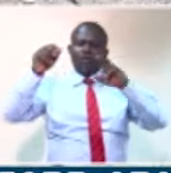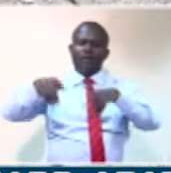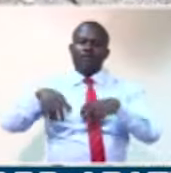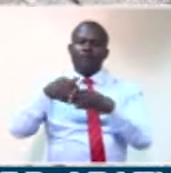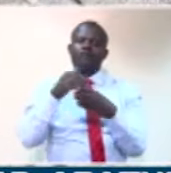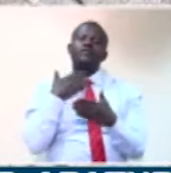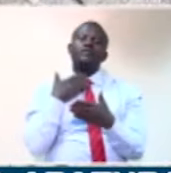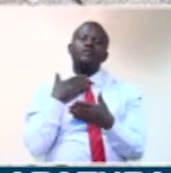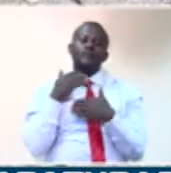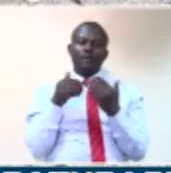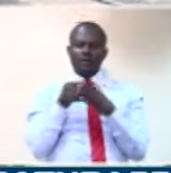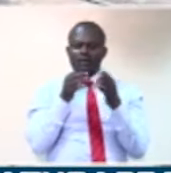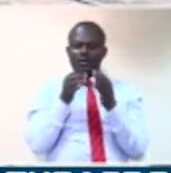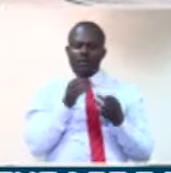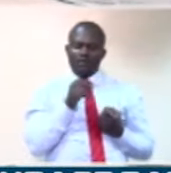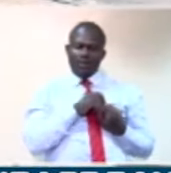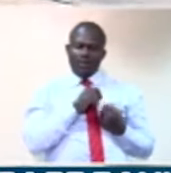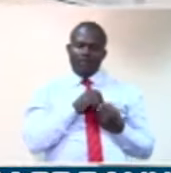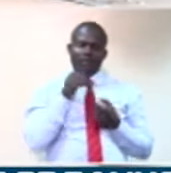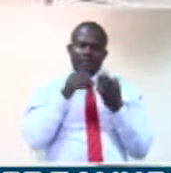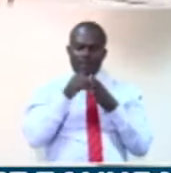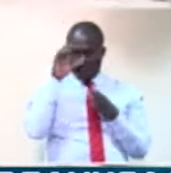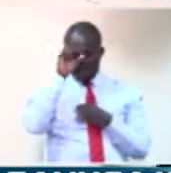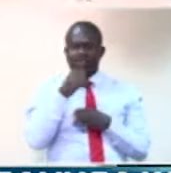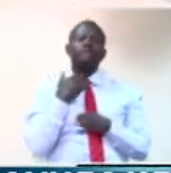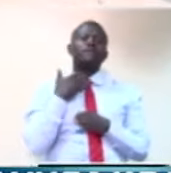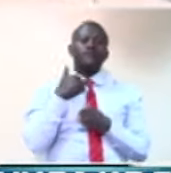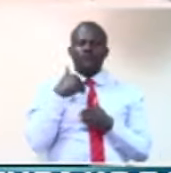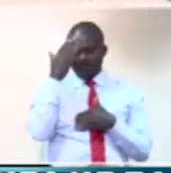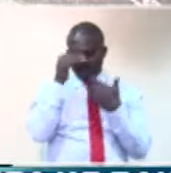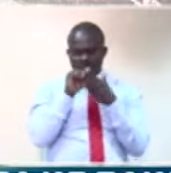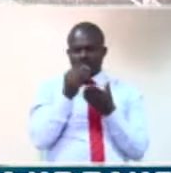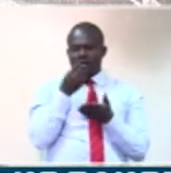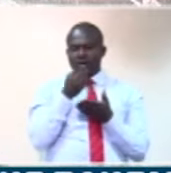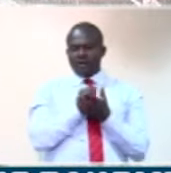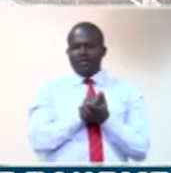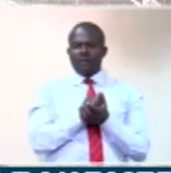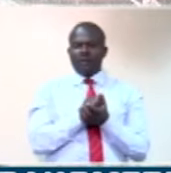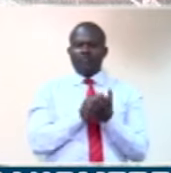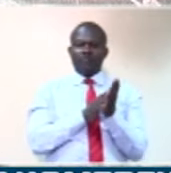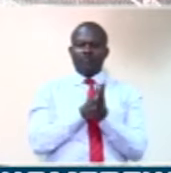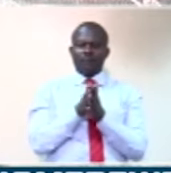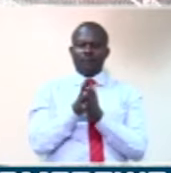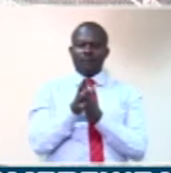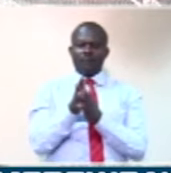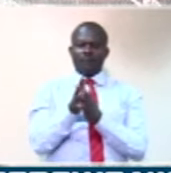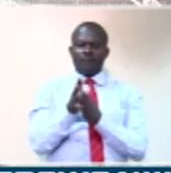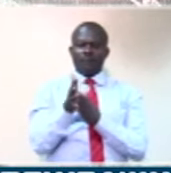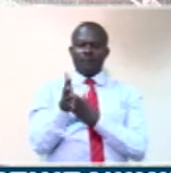bibona. Abaturage barasobanura agahinda kabo nyuma yo kuzibura n'ibyifuzo bafite ngo babone kuzirya. Depasi ikoresha kuyigiza